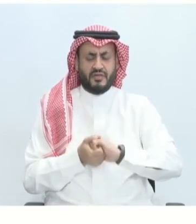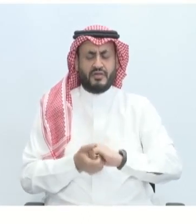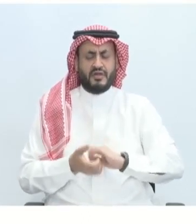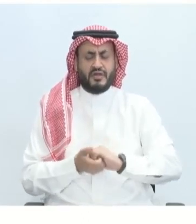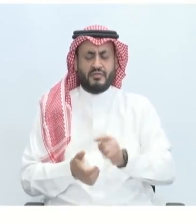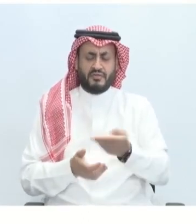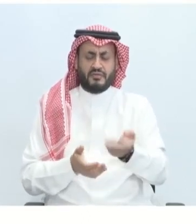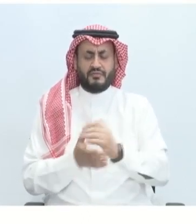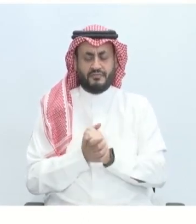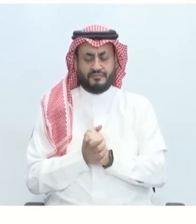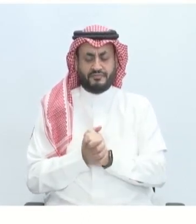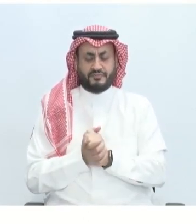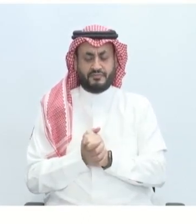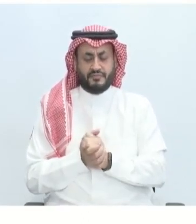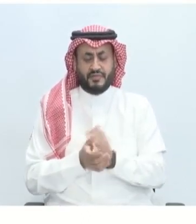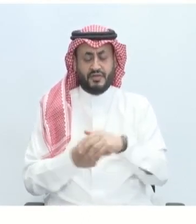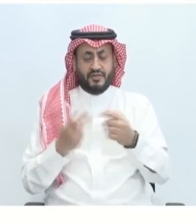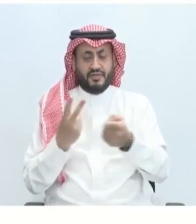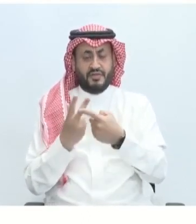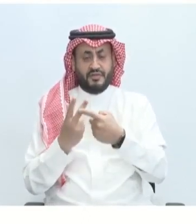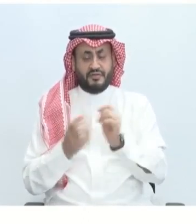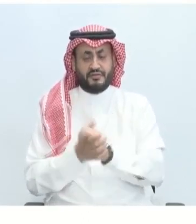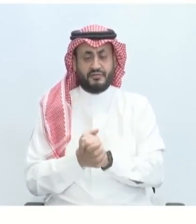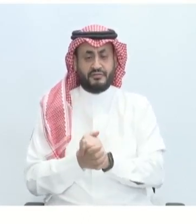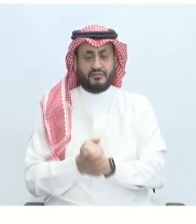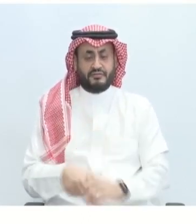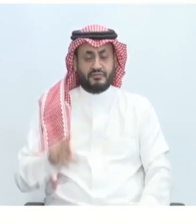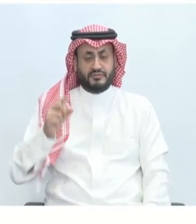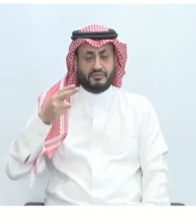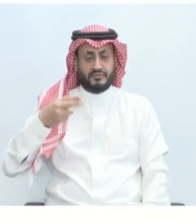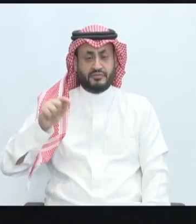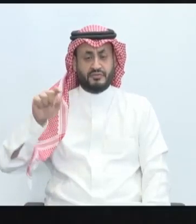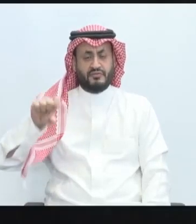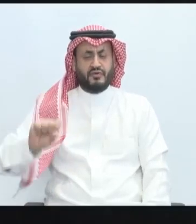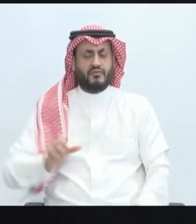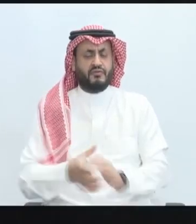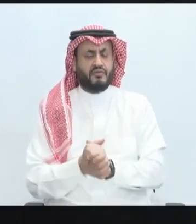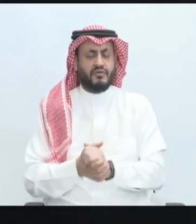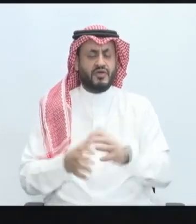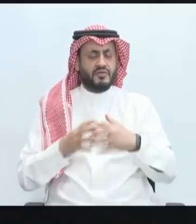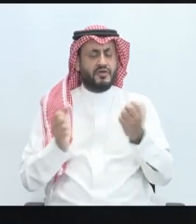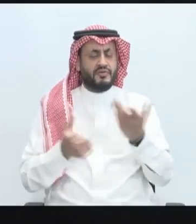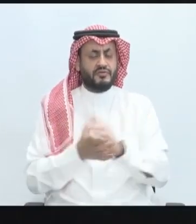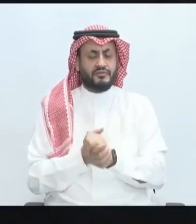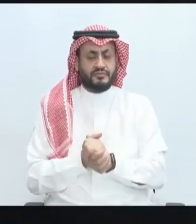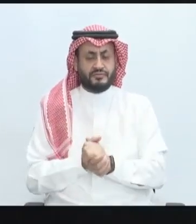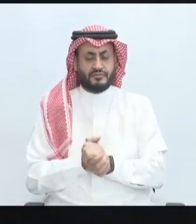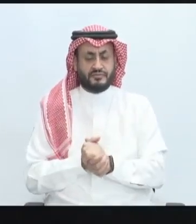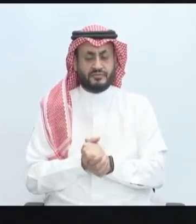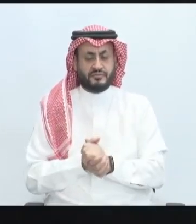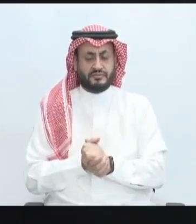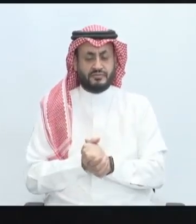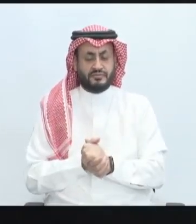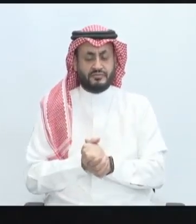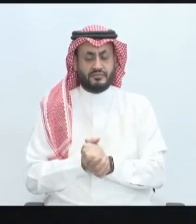يعتمد ويفوض الكلمه الثانيه لدينا هنا وان تعفوا وان تعفوا ما معنى كلمه العفو وان